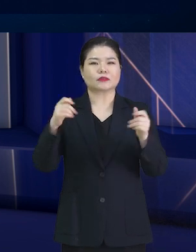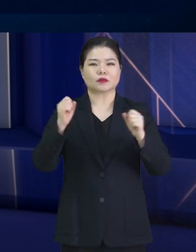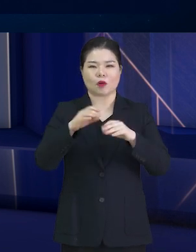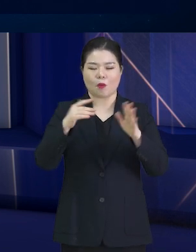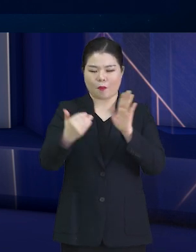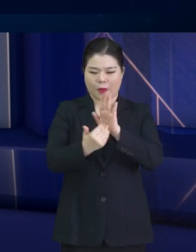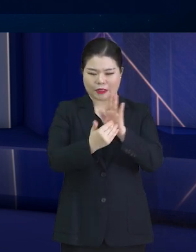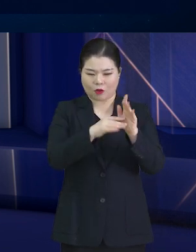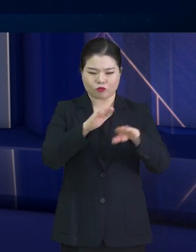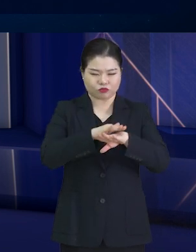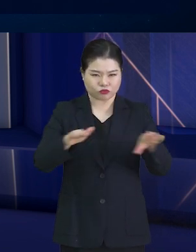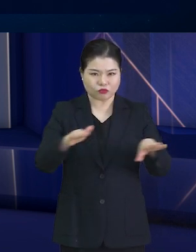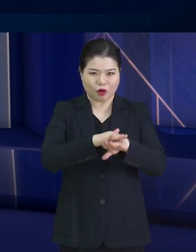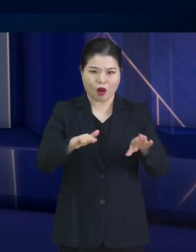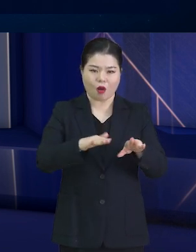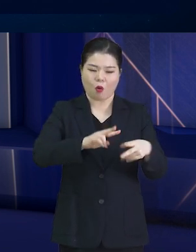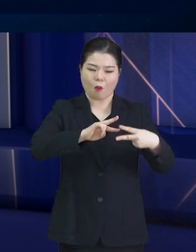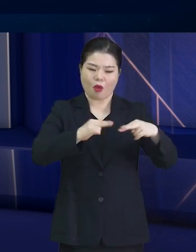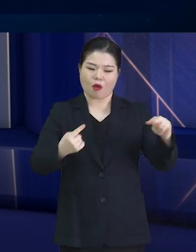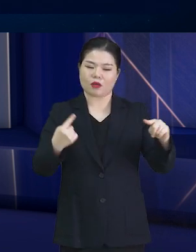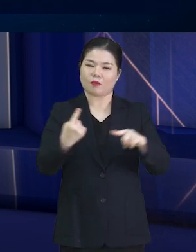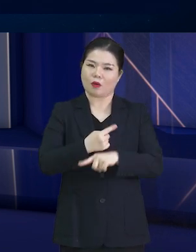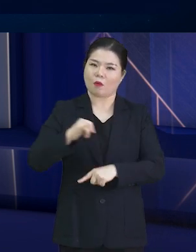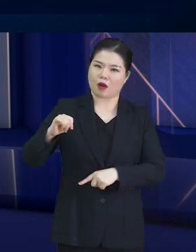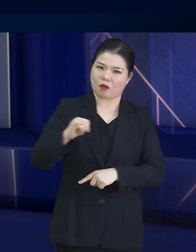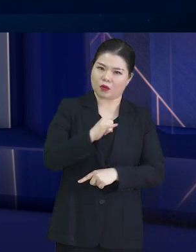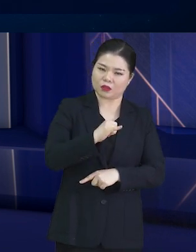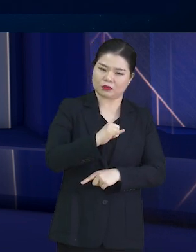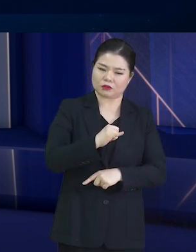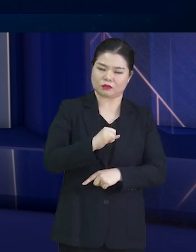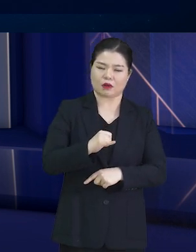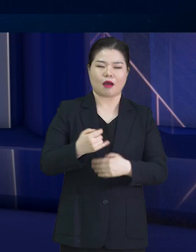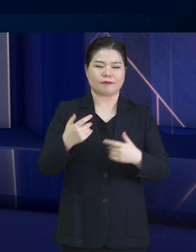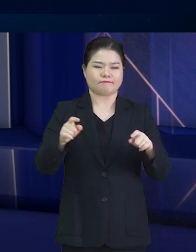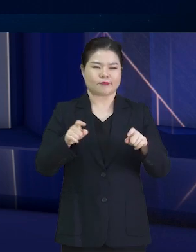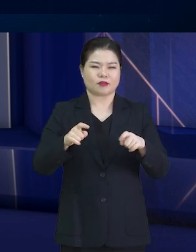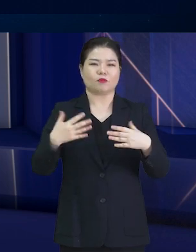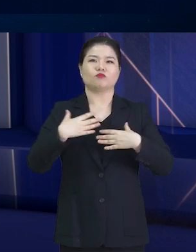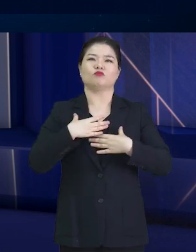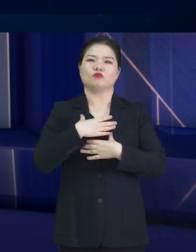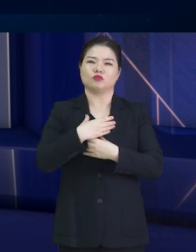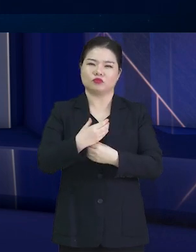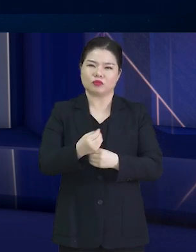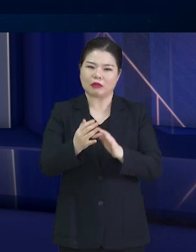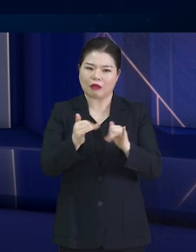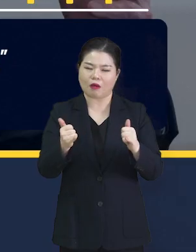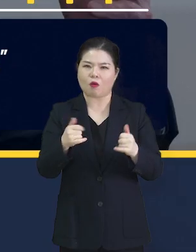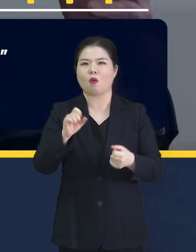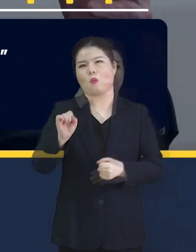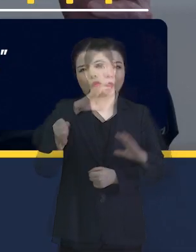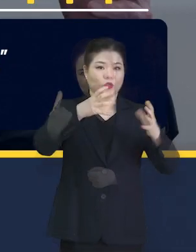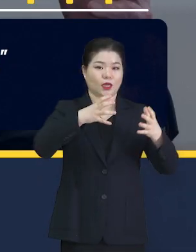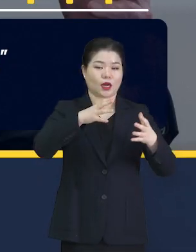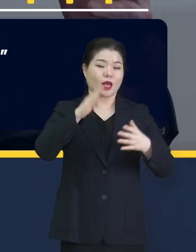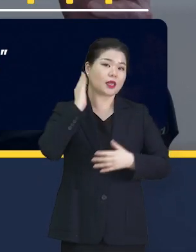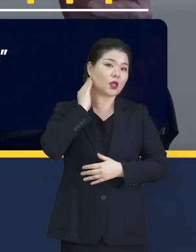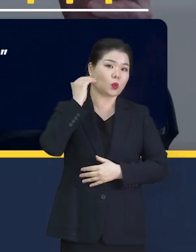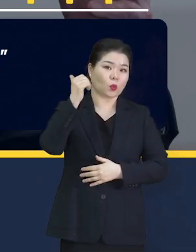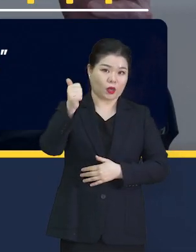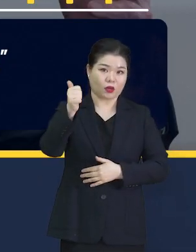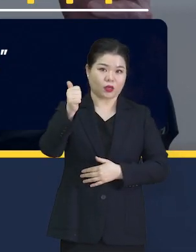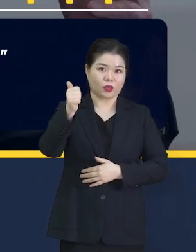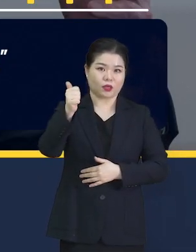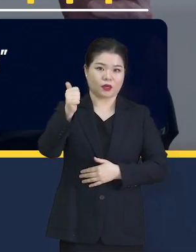조치와 변이 바이러스 확산, 느슨해진 경각심이 주요 원인으로 꼽히고 있습니다. 조 바이든